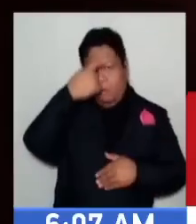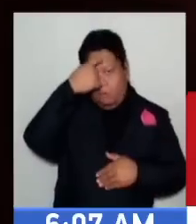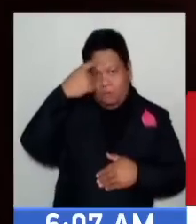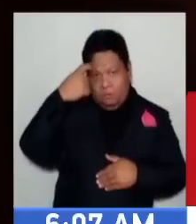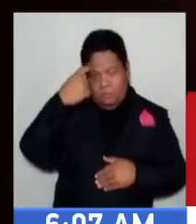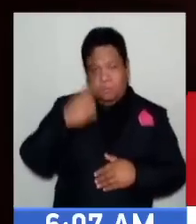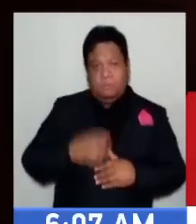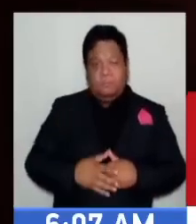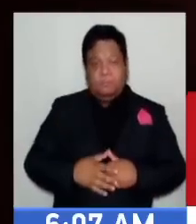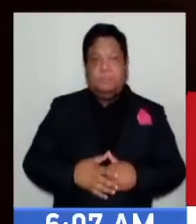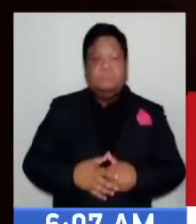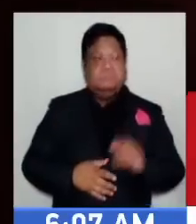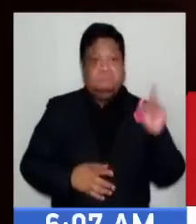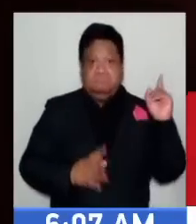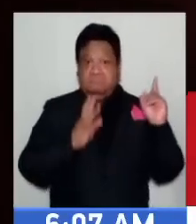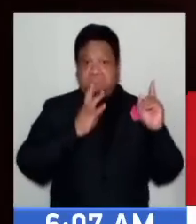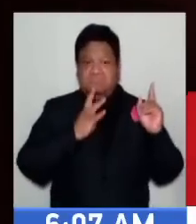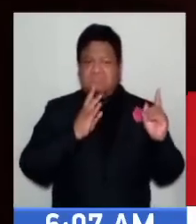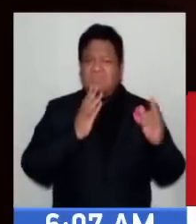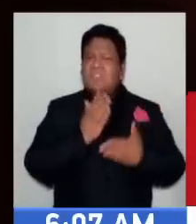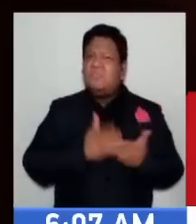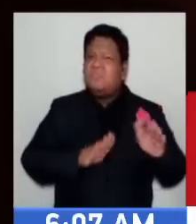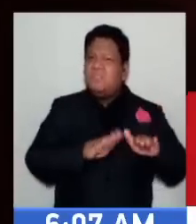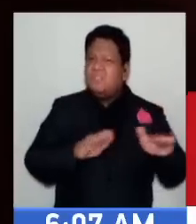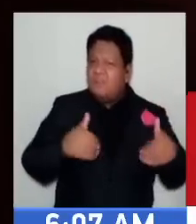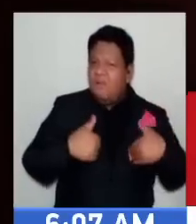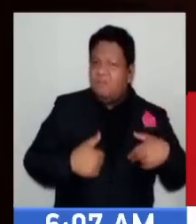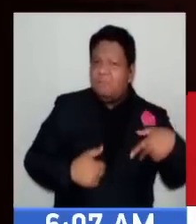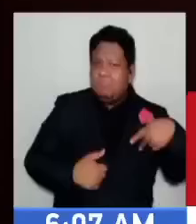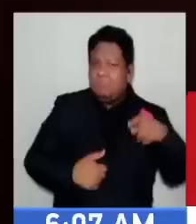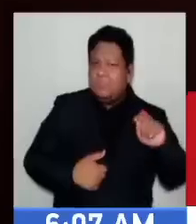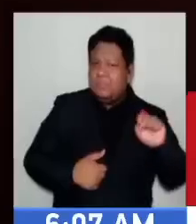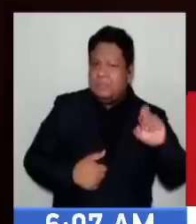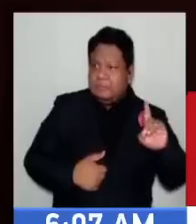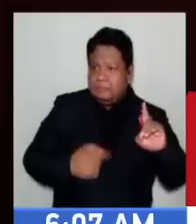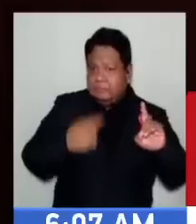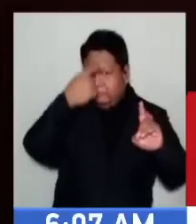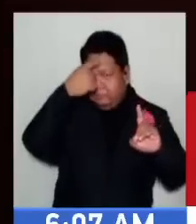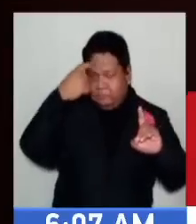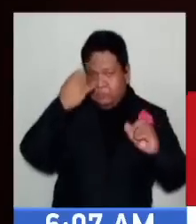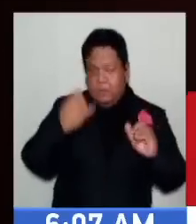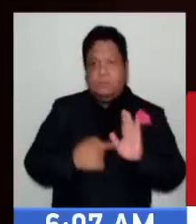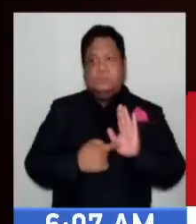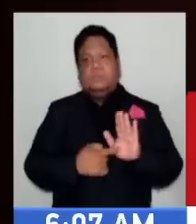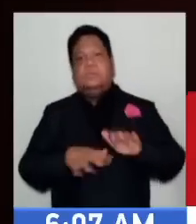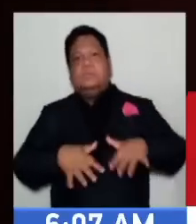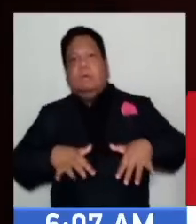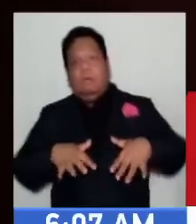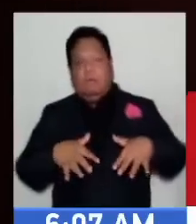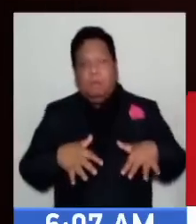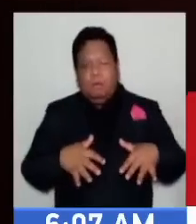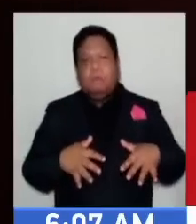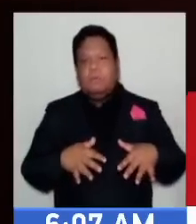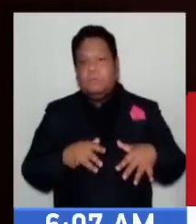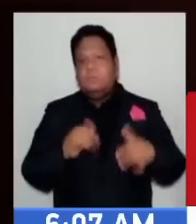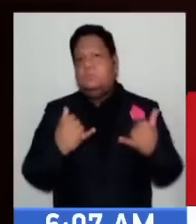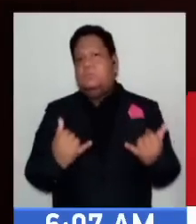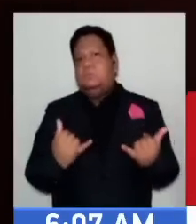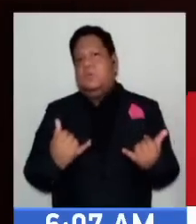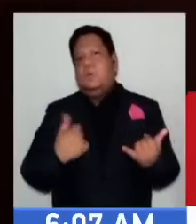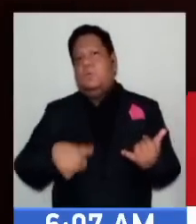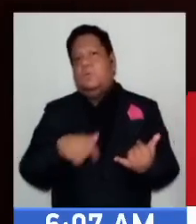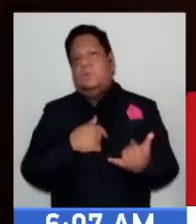PTSD. Some of them are already tonight displaying the symptoms of that. So we've already damaged them.